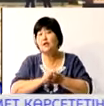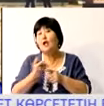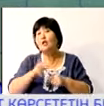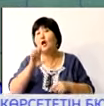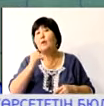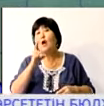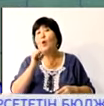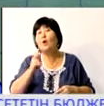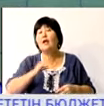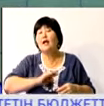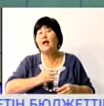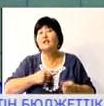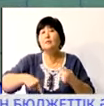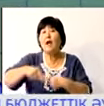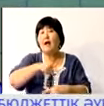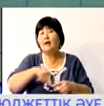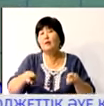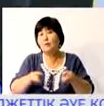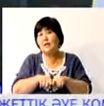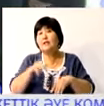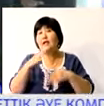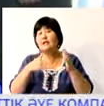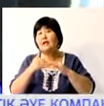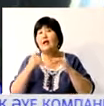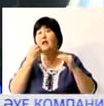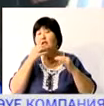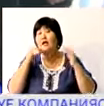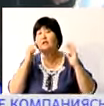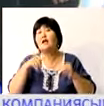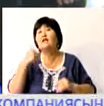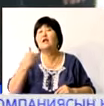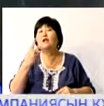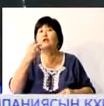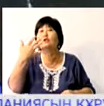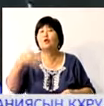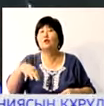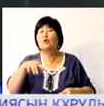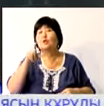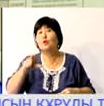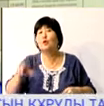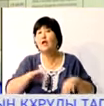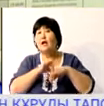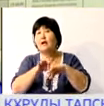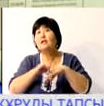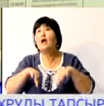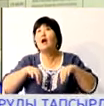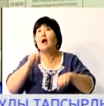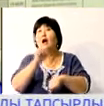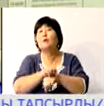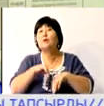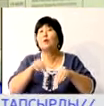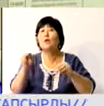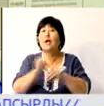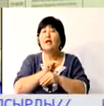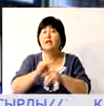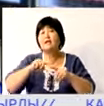Байқоңыр әлеуметтік кәсіпкерлік корпорациясы бірлесіп тұрған сапаржай сағатына 250 жолаушыға қызмет көрсетеді. Нысанда автотұрақ, көлікке техникалық